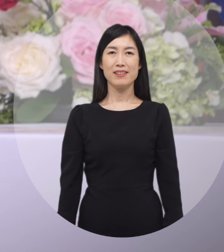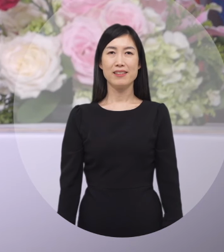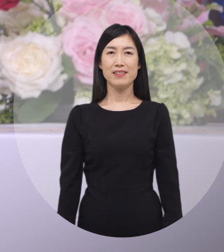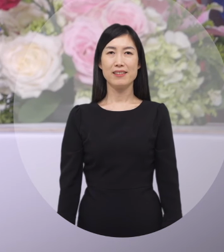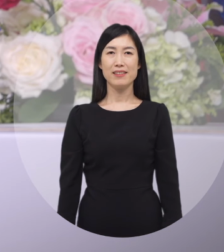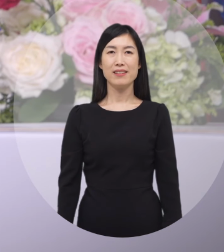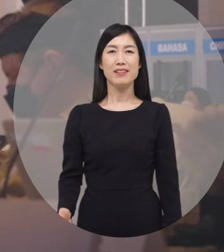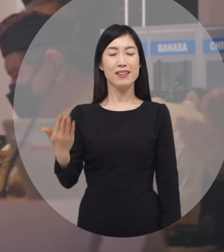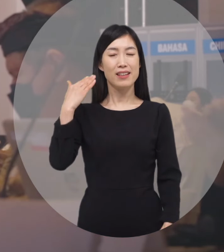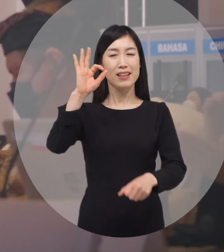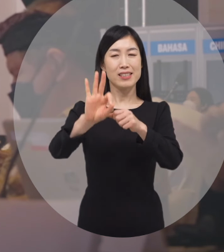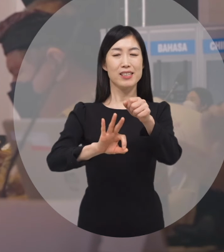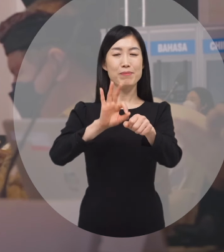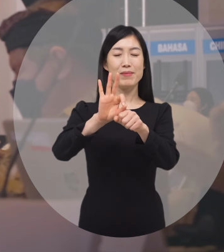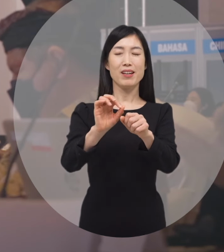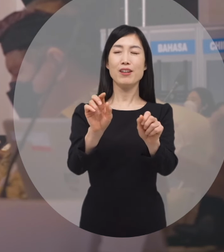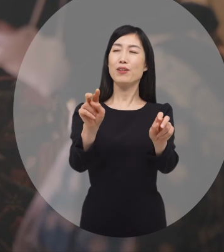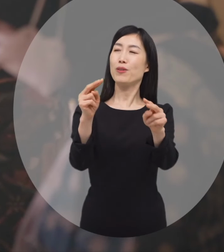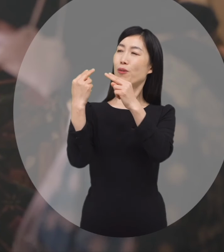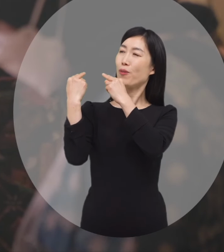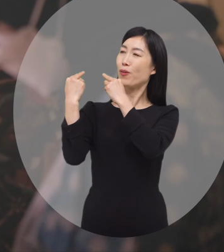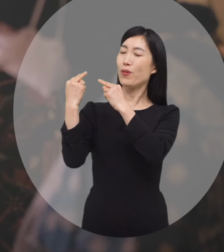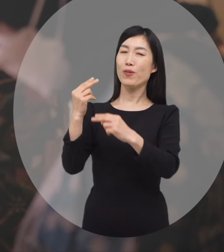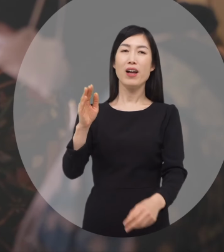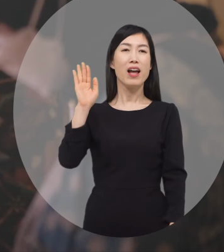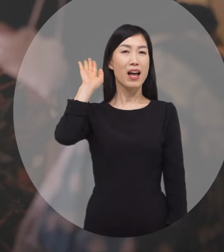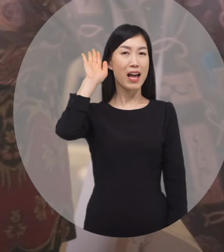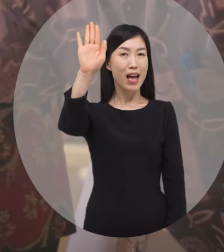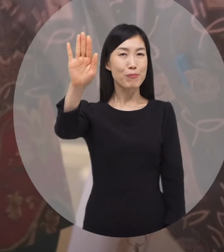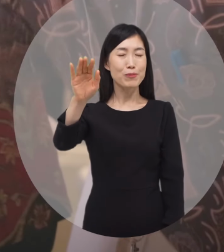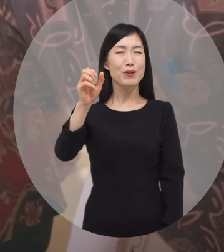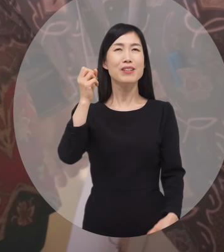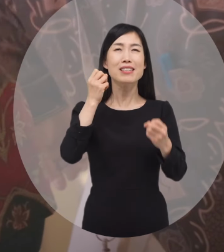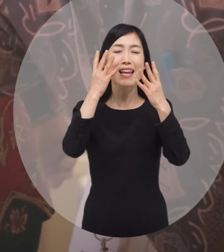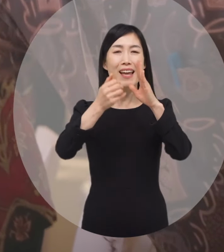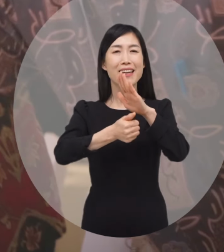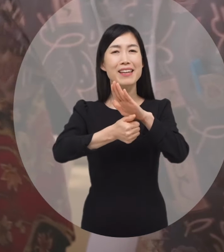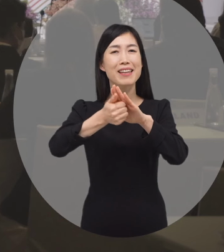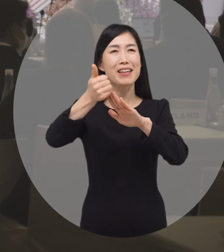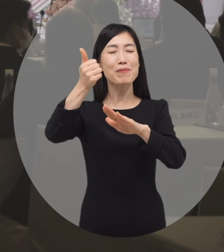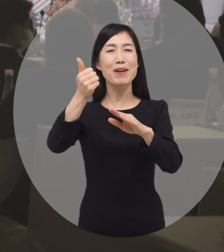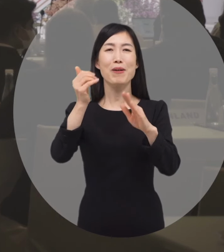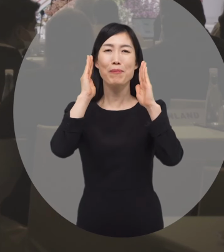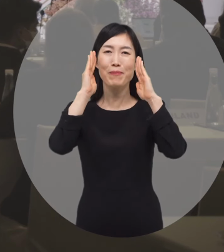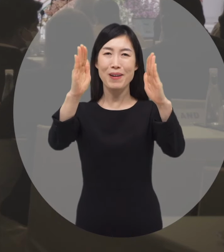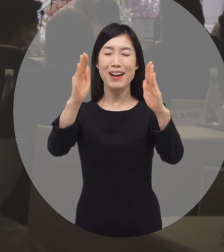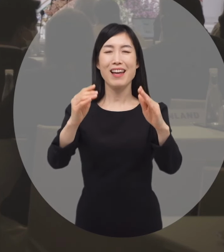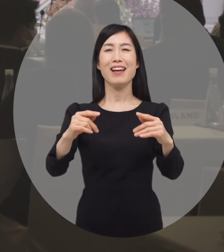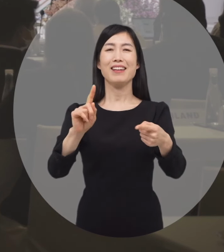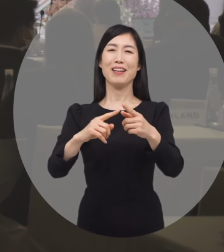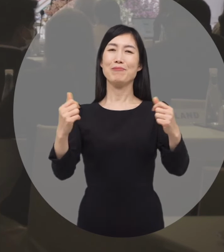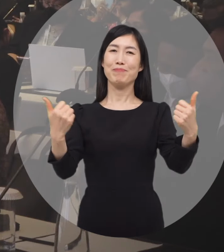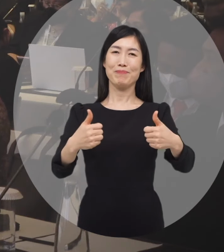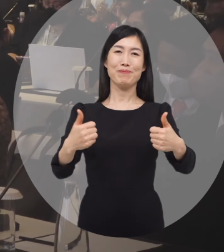지난 10년을 돌아보고 앞으로 나아가야 할 희망의 방향을 함께 나누는 시간이었죠.